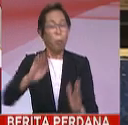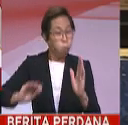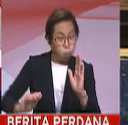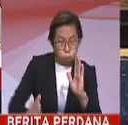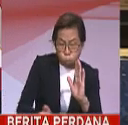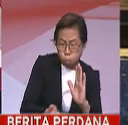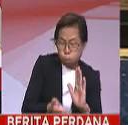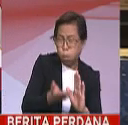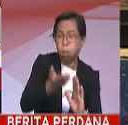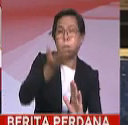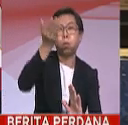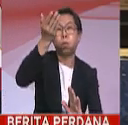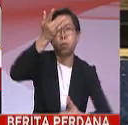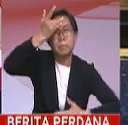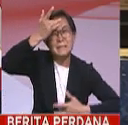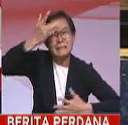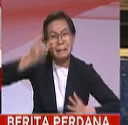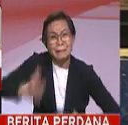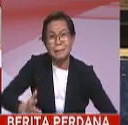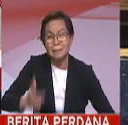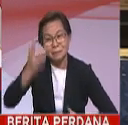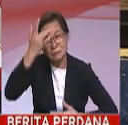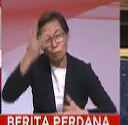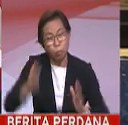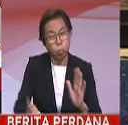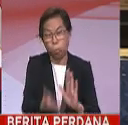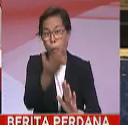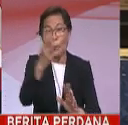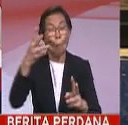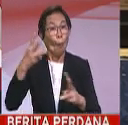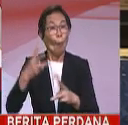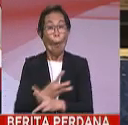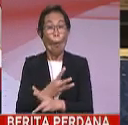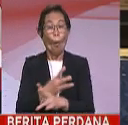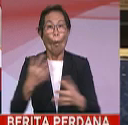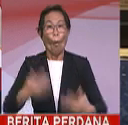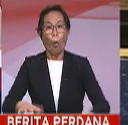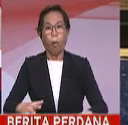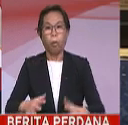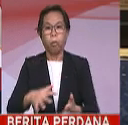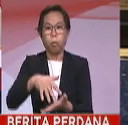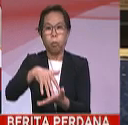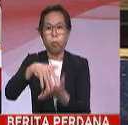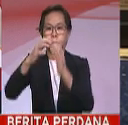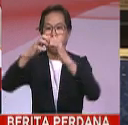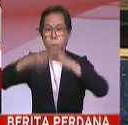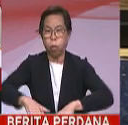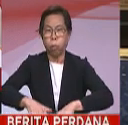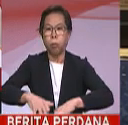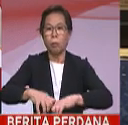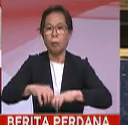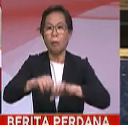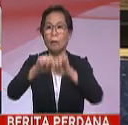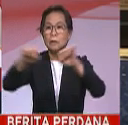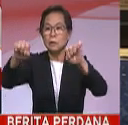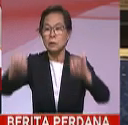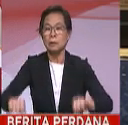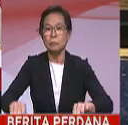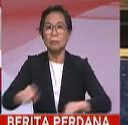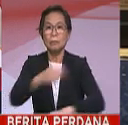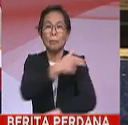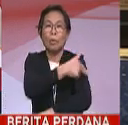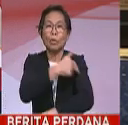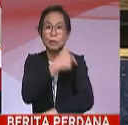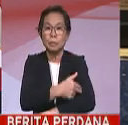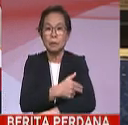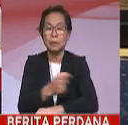Peningkatan jumlah pesakit secara mendadak akan melumpuhkan kapasiti sistem kesihatan sedia ada